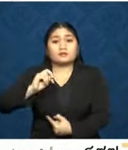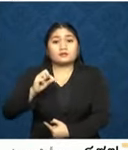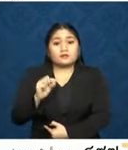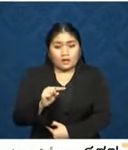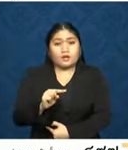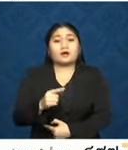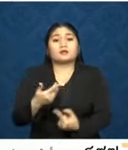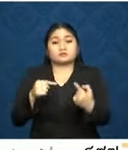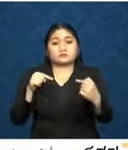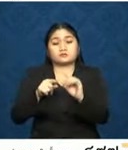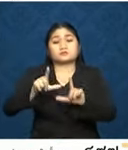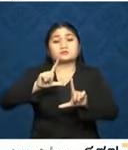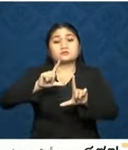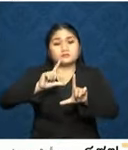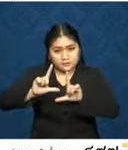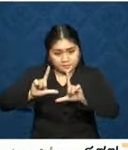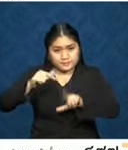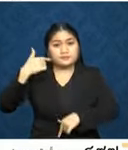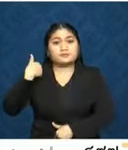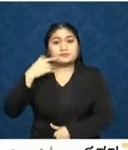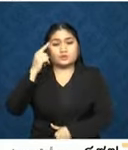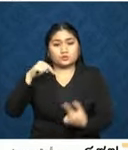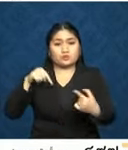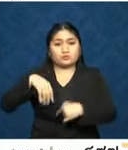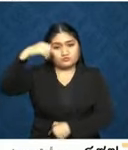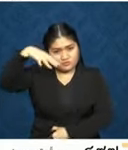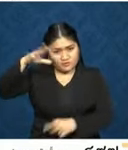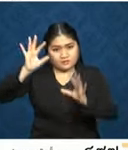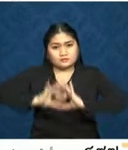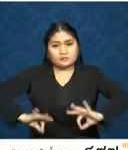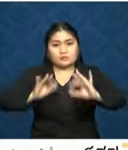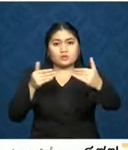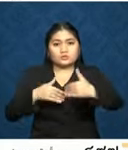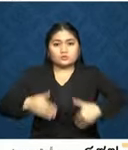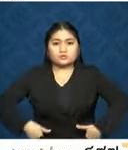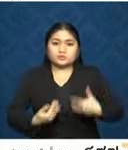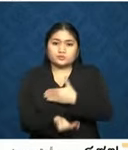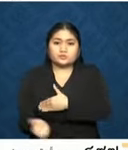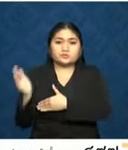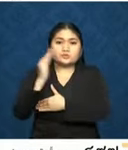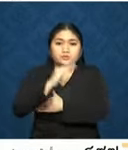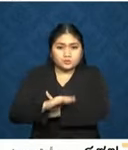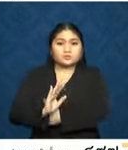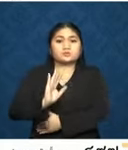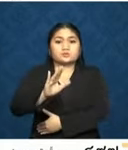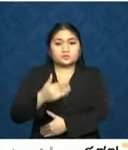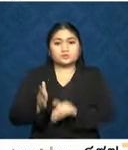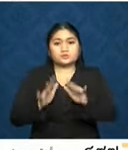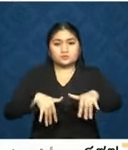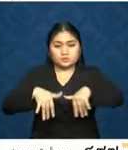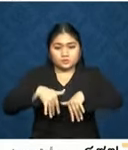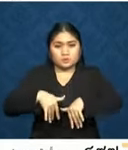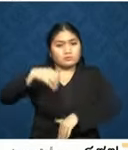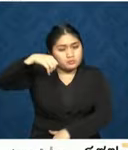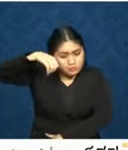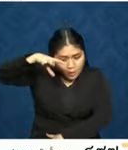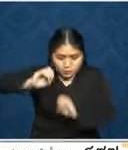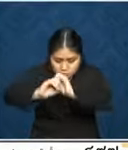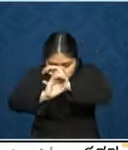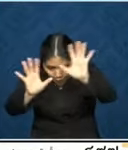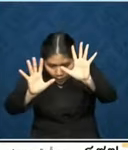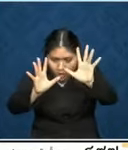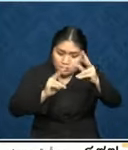อำเภอภูเรือจังหวัดเลยนะครับไฟฟ้าเป็นปัจจัยสำคัญในการดำรงชีวิตนะครับไม่ว่าจะใช้เพื่อความสว่างเพื่อ